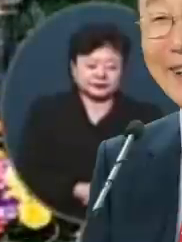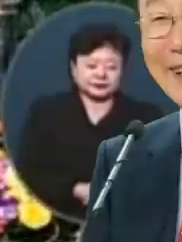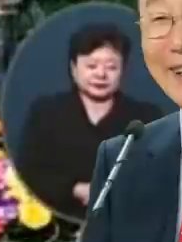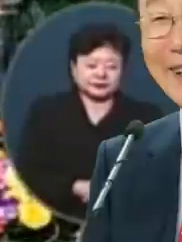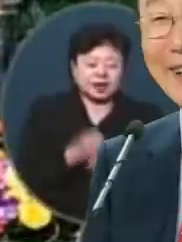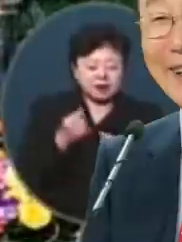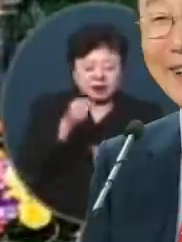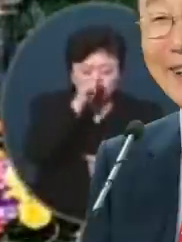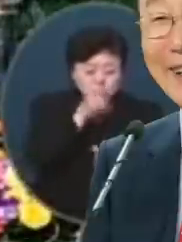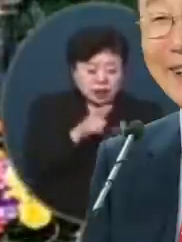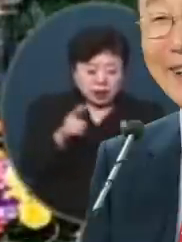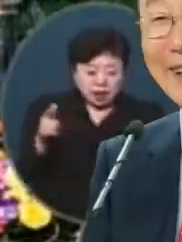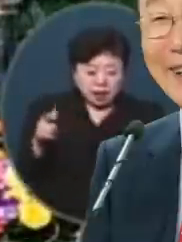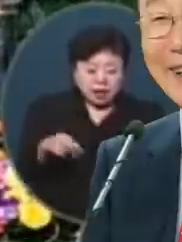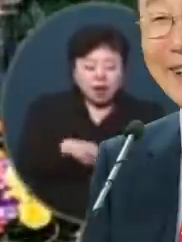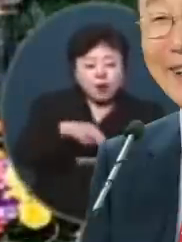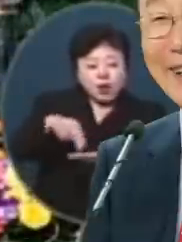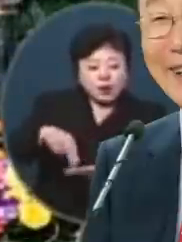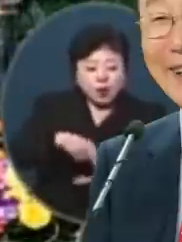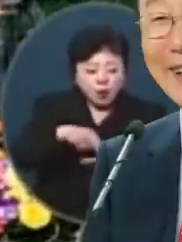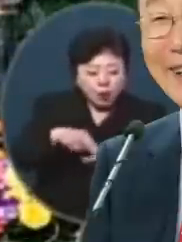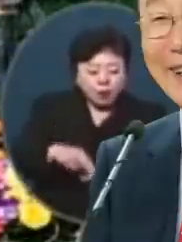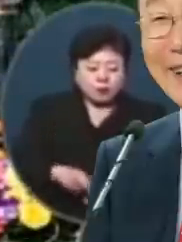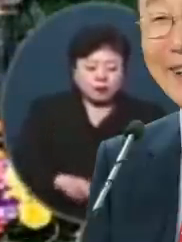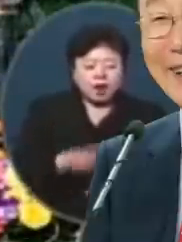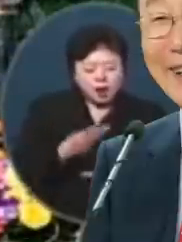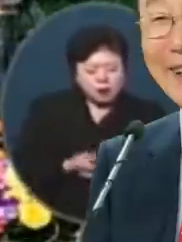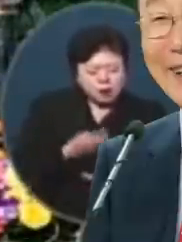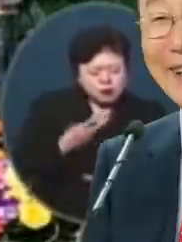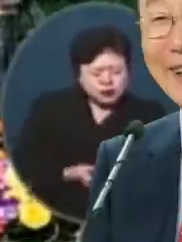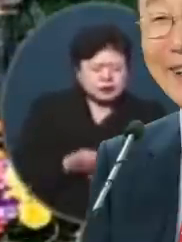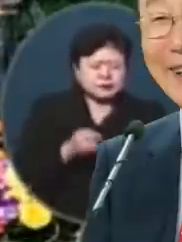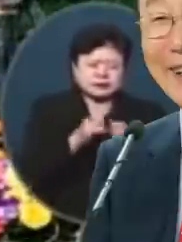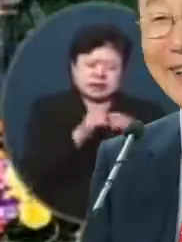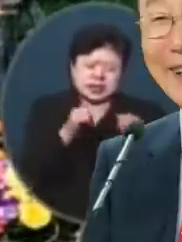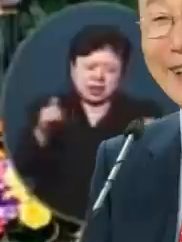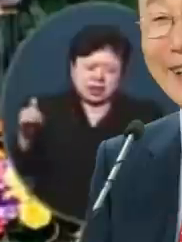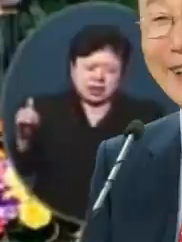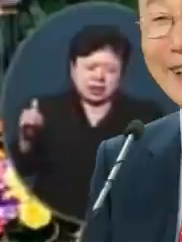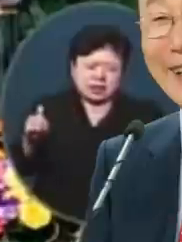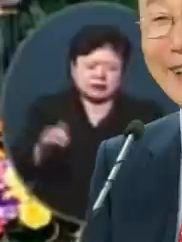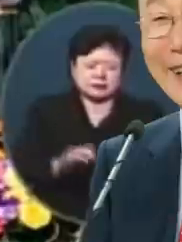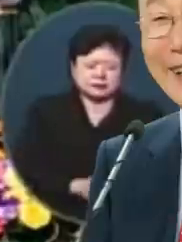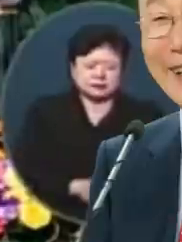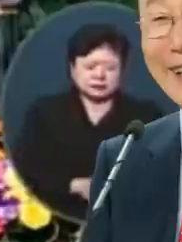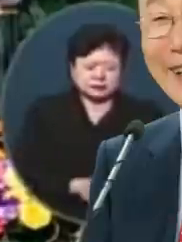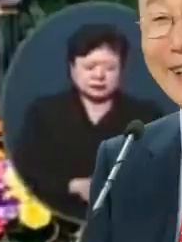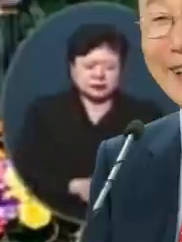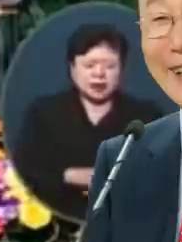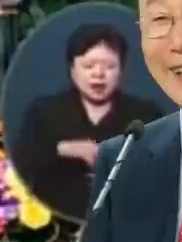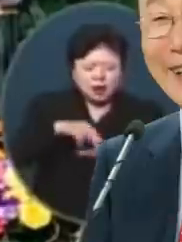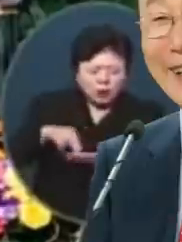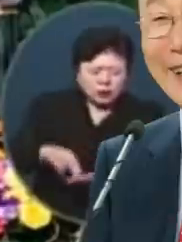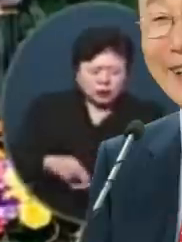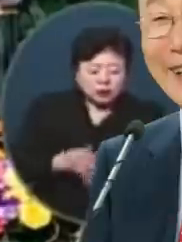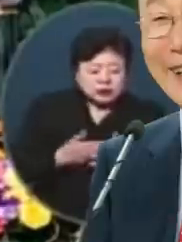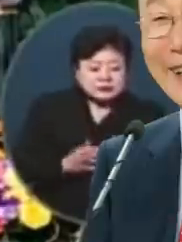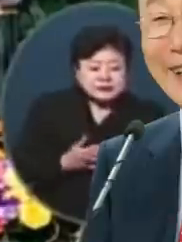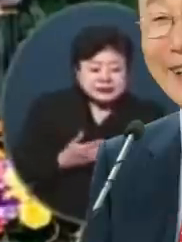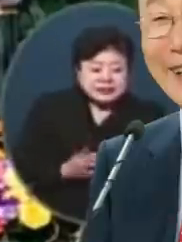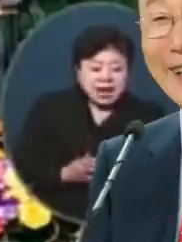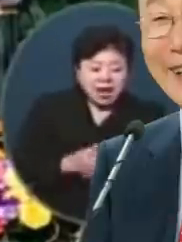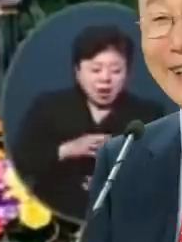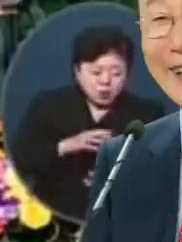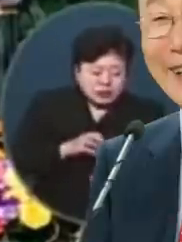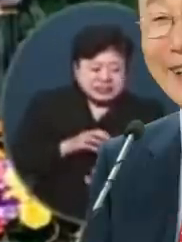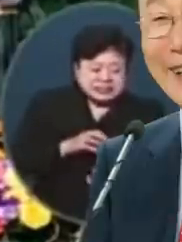건강에 좋지 않습니다. 외로움에 몸부림치는 사람은 만성적인 고독으로 심장과 위장